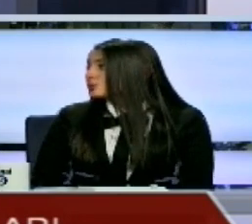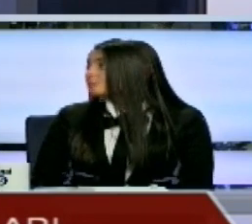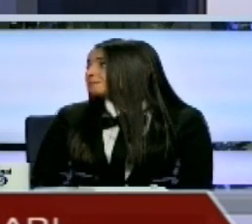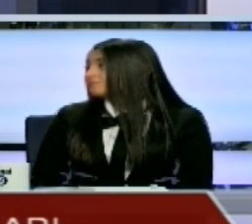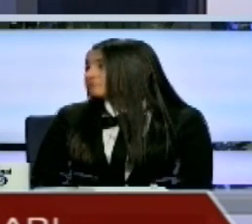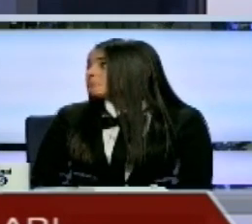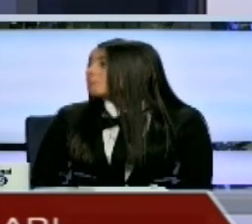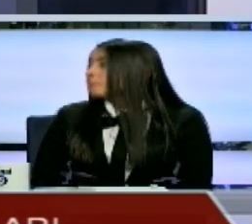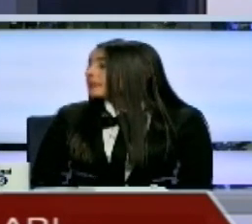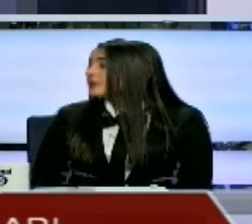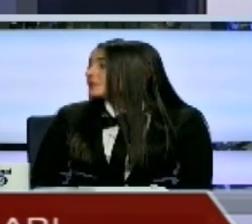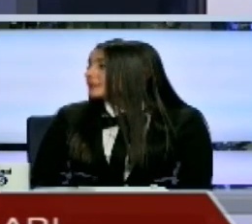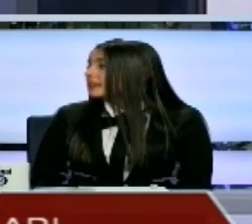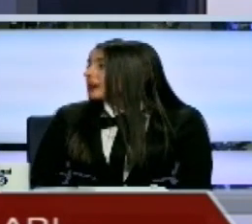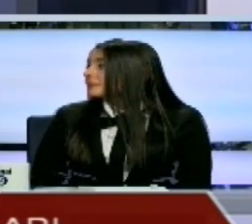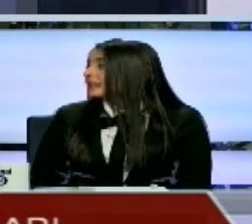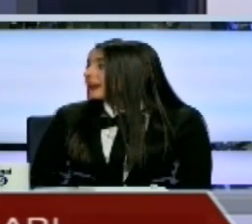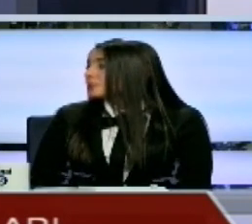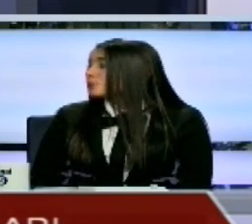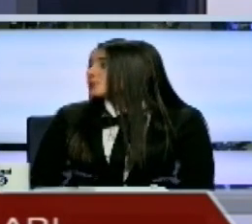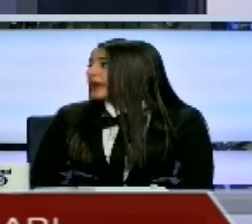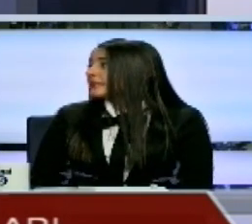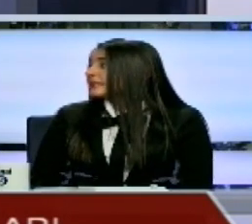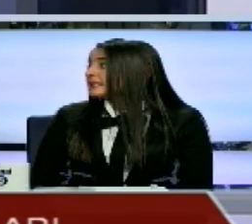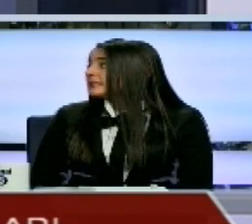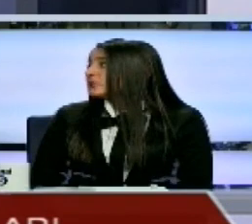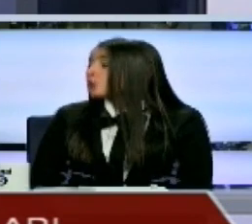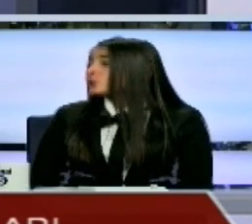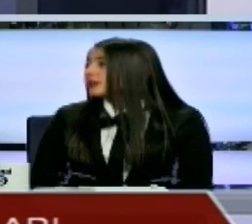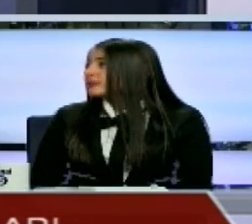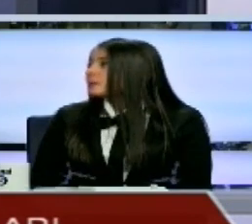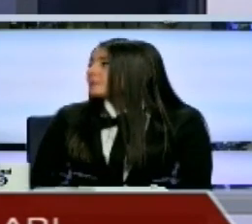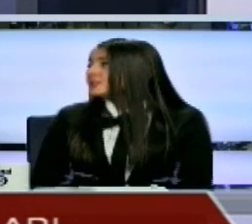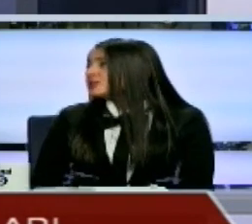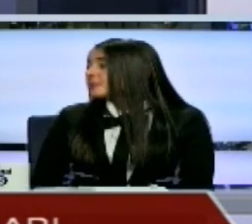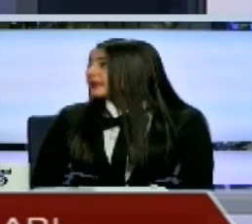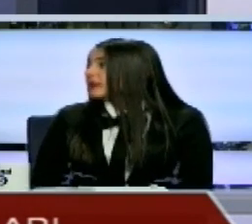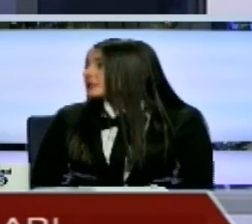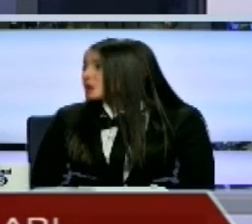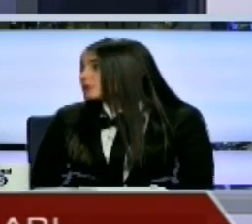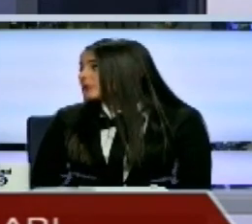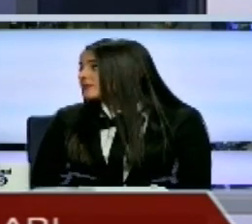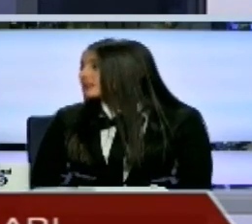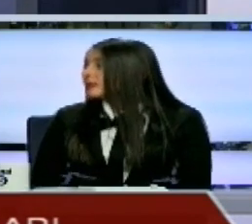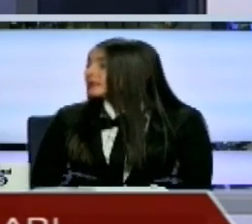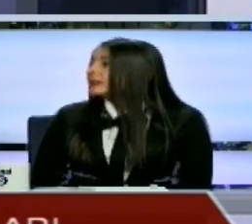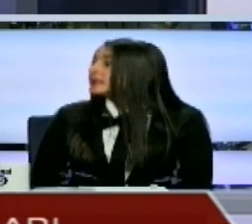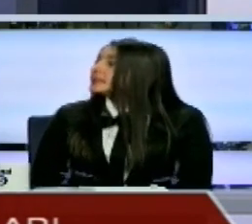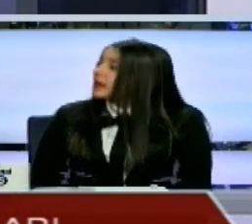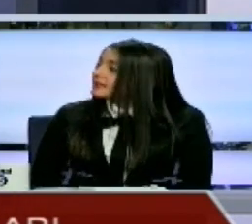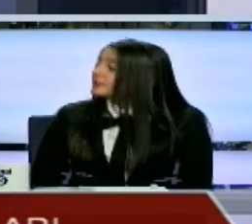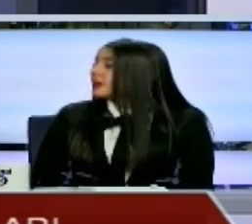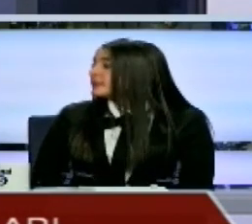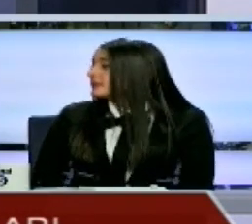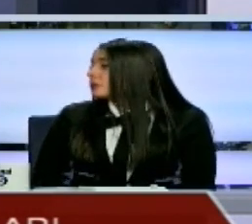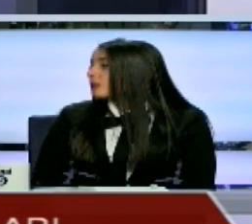istiyoruz. İşitme engelli bireyler biliyorsunuz kendilerini konuşarak, tamam bir işitme engelli tercümanı tarafından